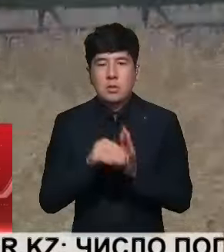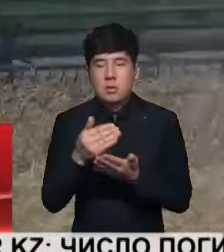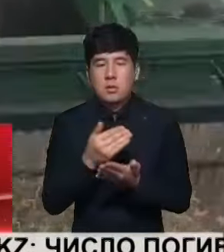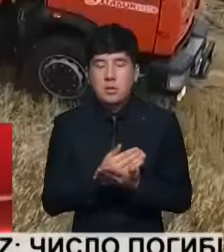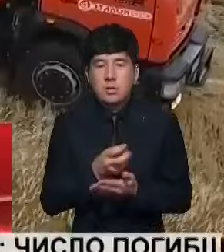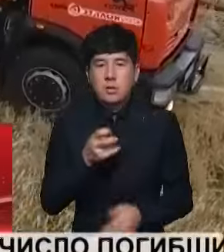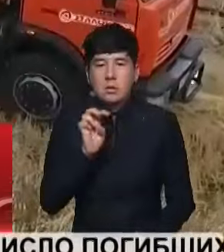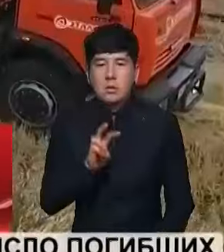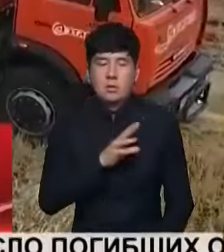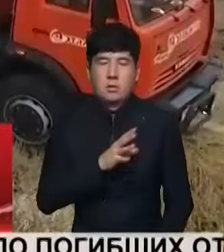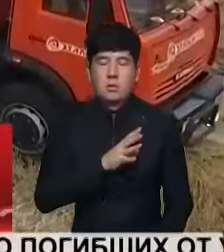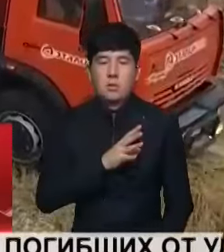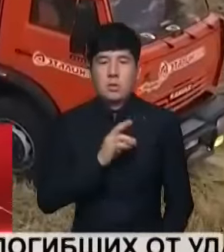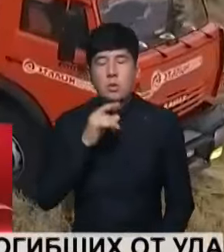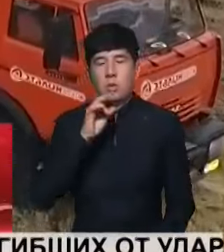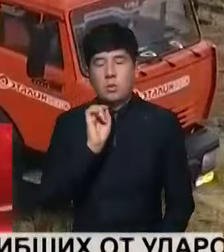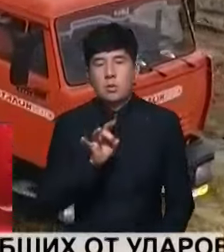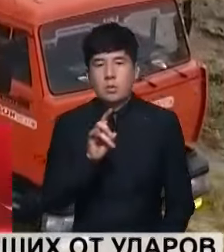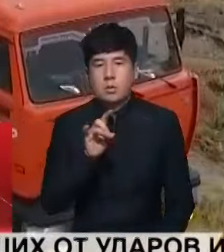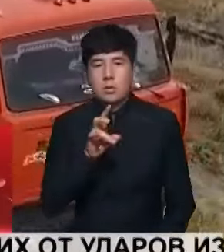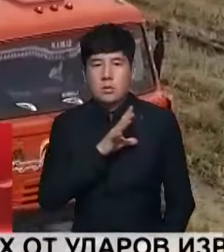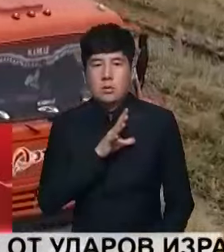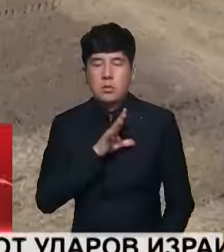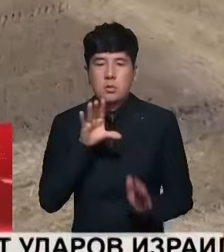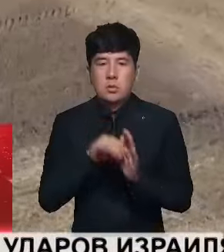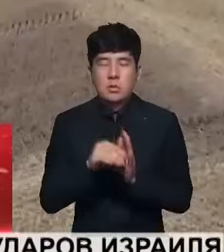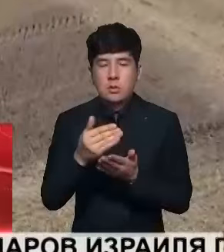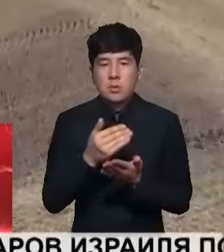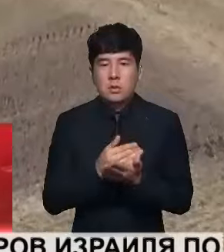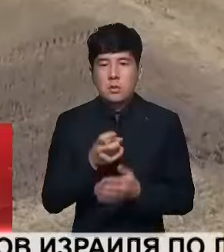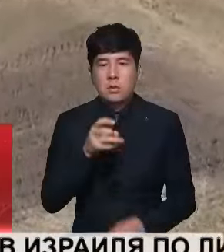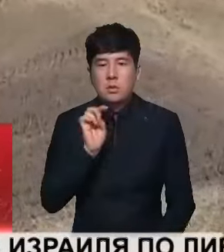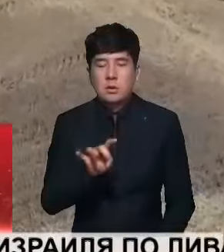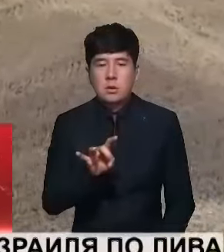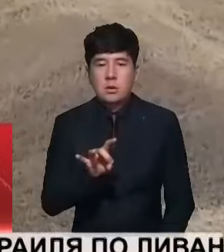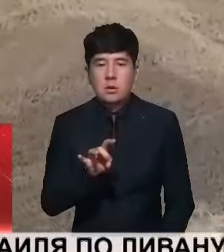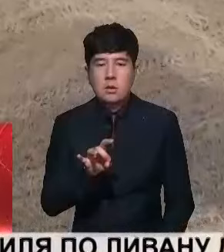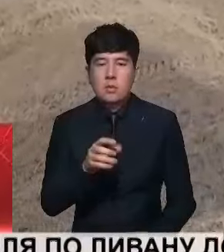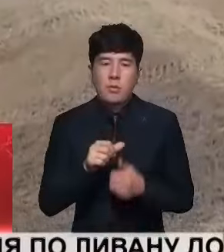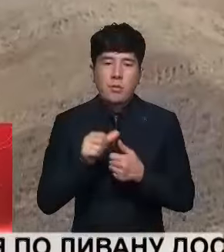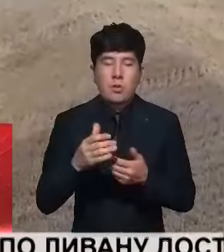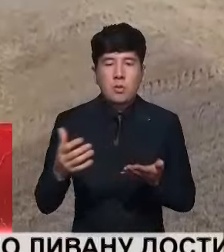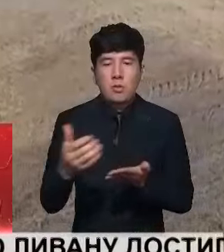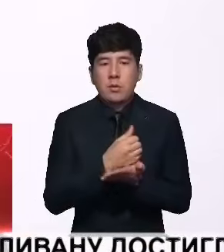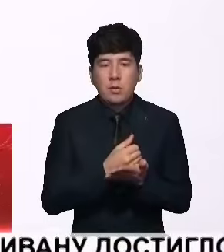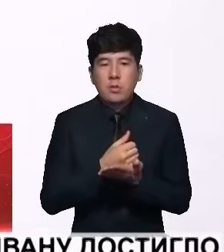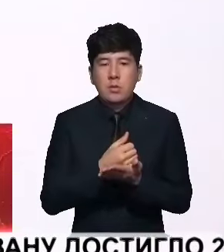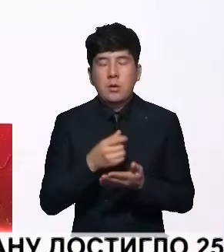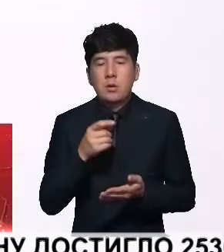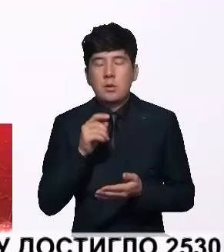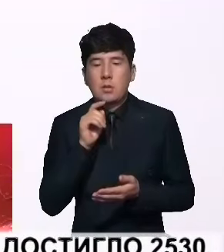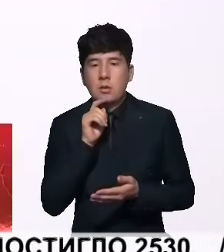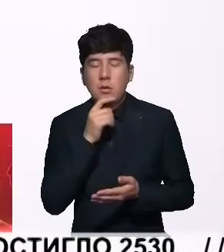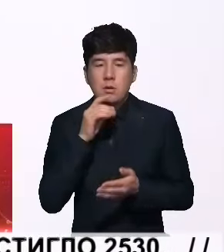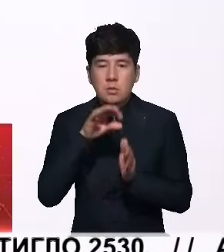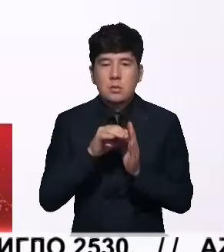уборочная площадь сельскохозяйственных культур составила более 23 миллионов гектар. Кроме того, ожидается рекордный урожай сахарной свеклы.